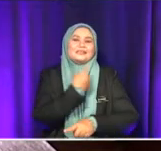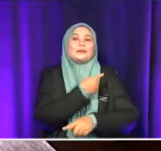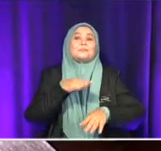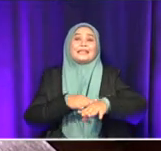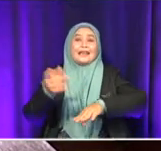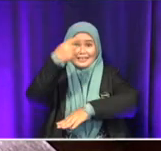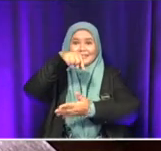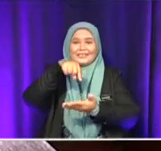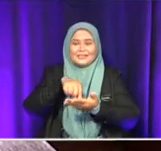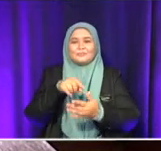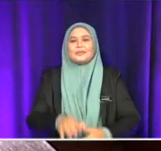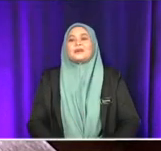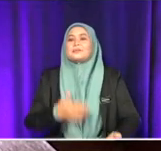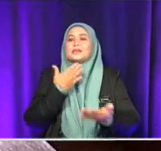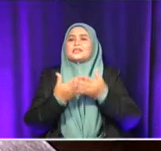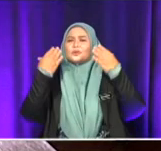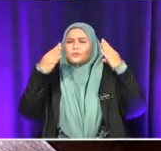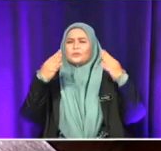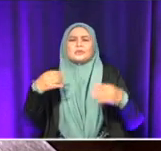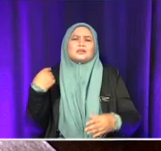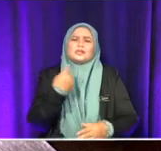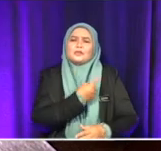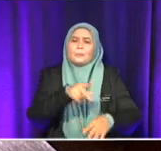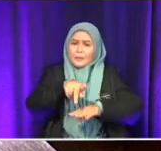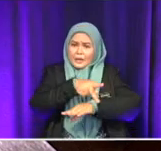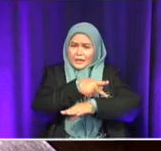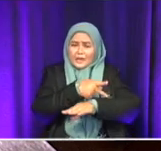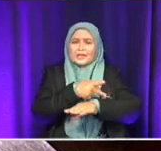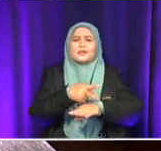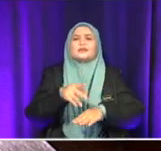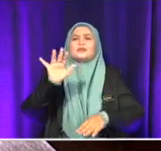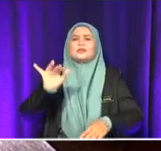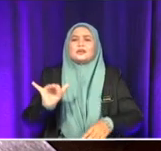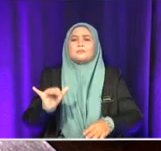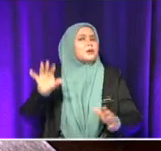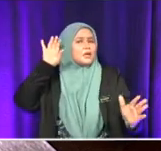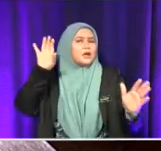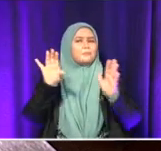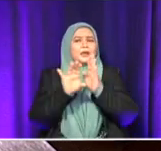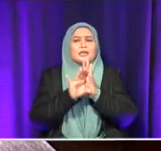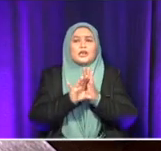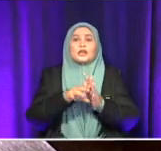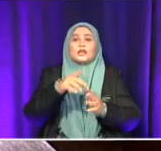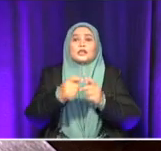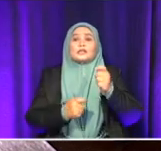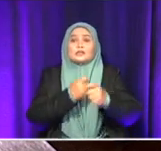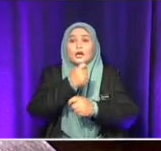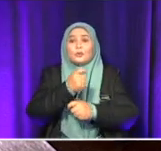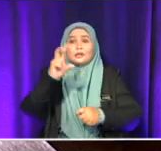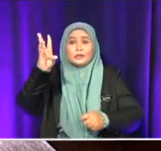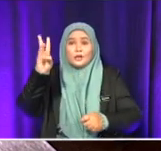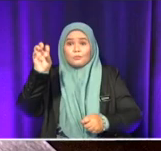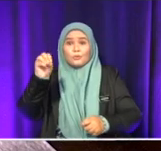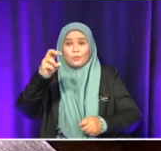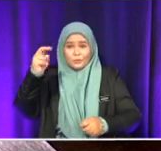pada hari ini Baiklah kita pakai dengan pakaian yang menggambarkan tahun 60-an